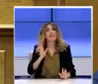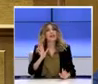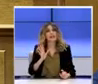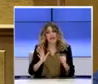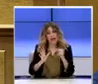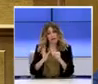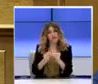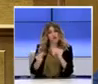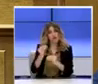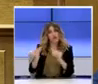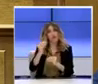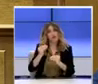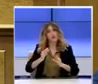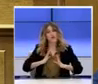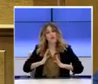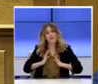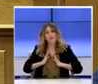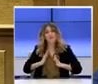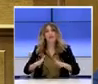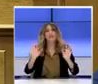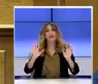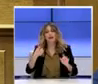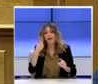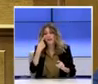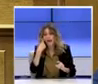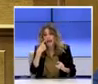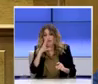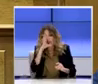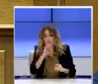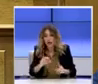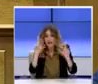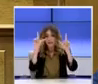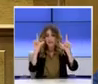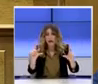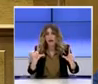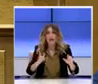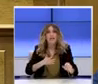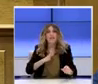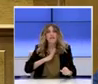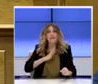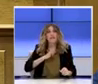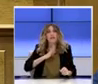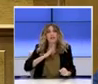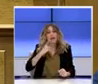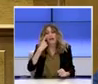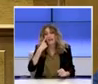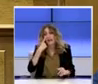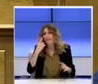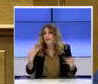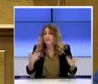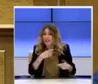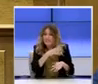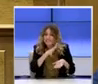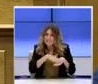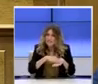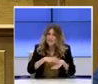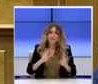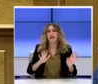δείτε τα αποτελέσματα της ανικανότητας, της ανεμελιάς, των ιδεοληψιών σας.